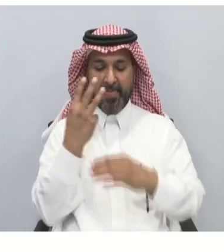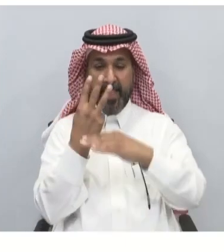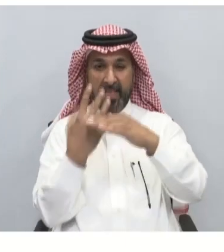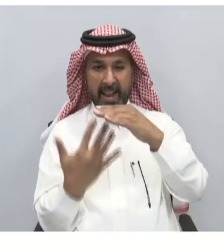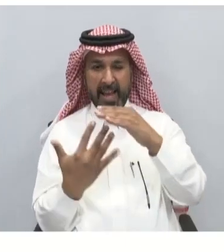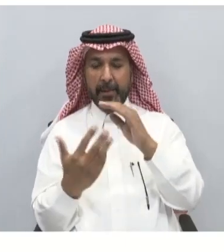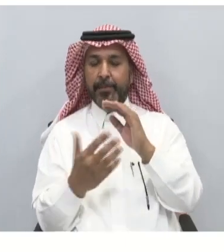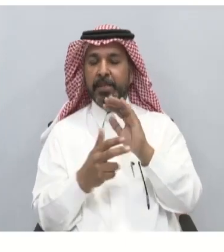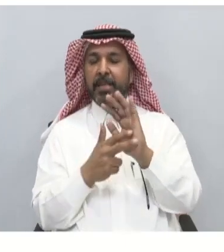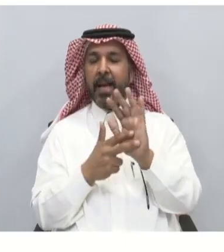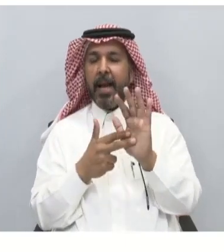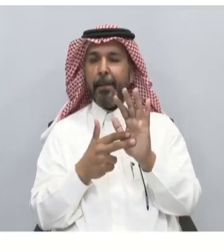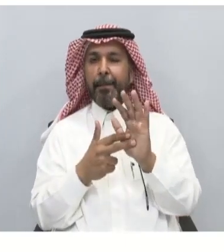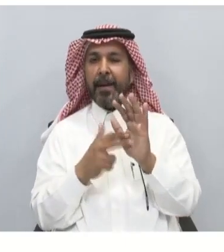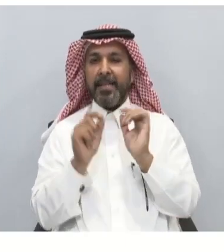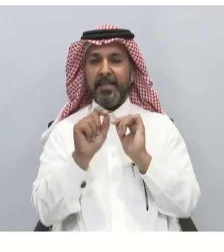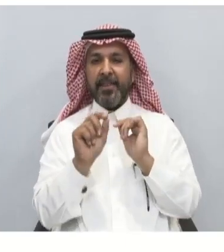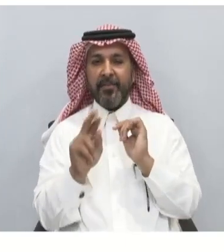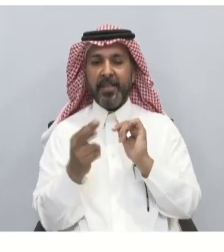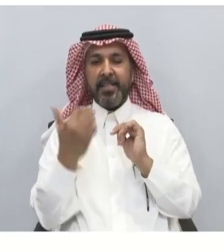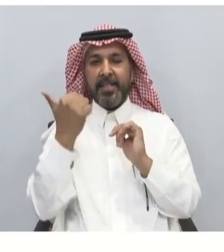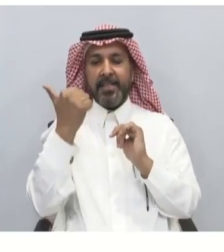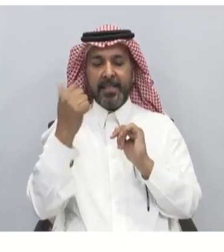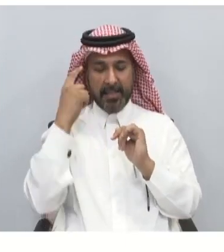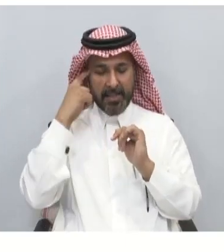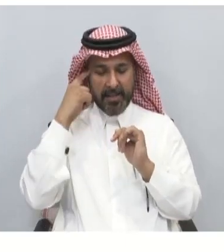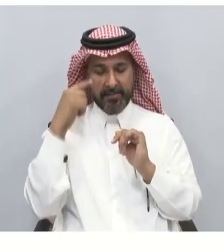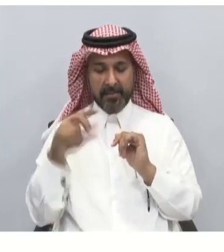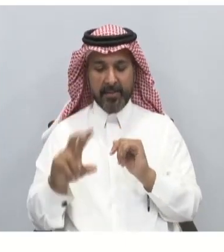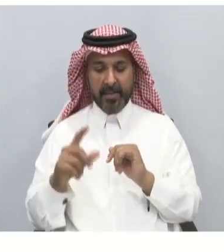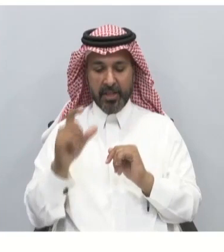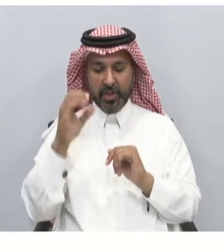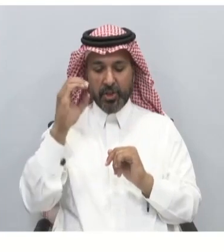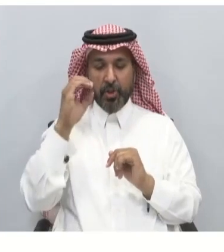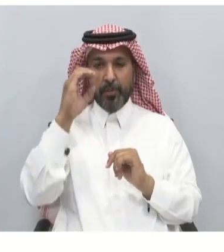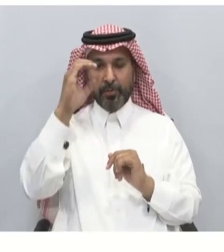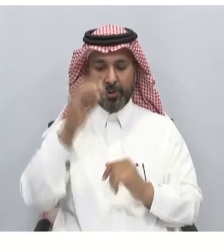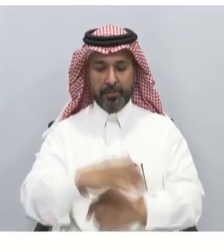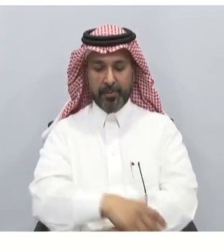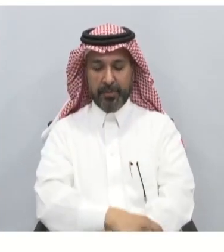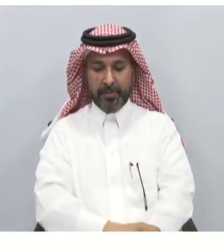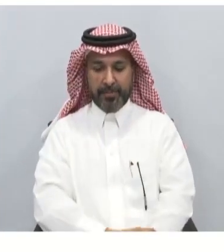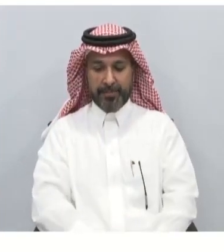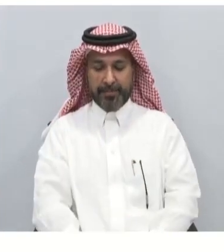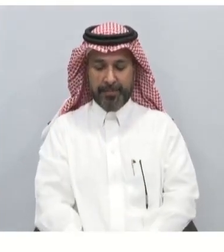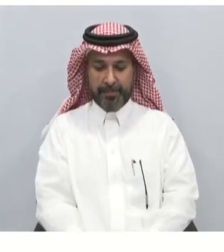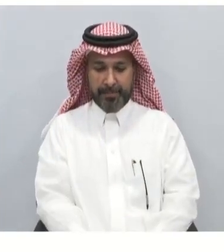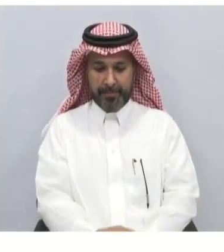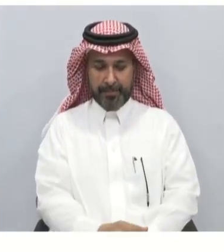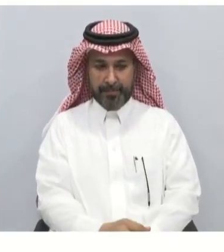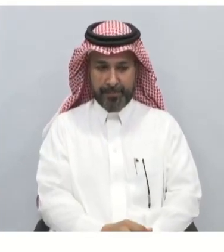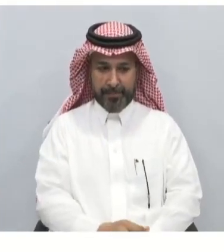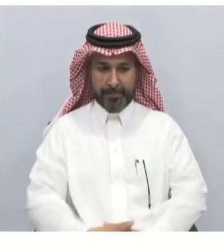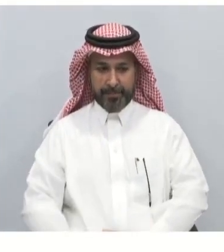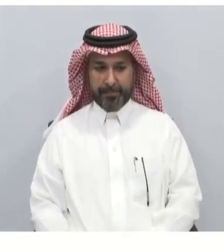تساوي 6 من 10. لدينا في اختيار من متعدد تصف